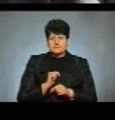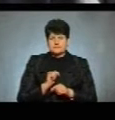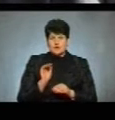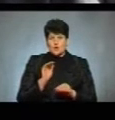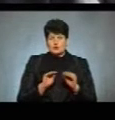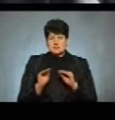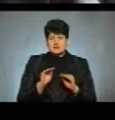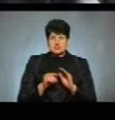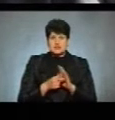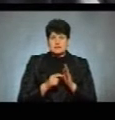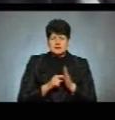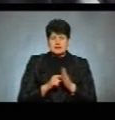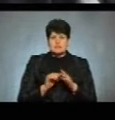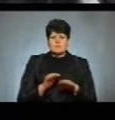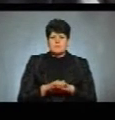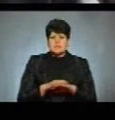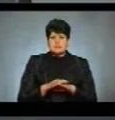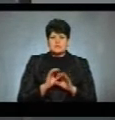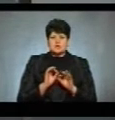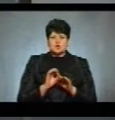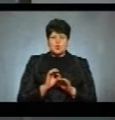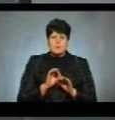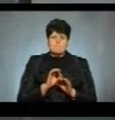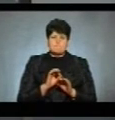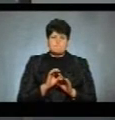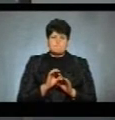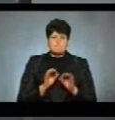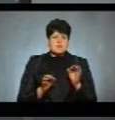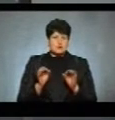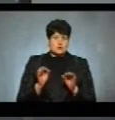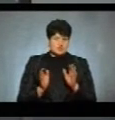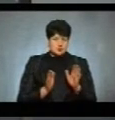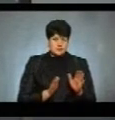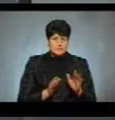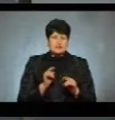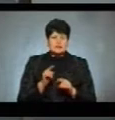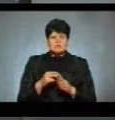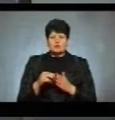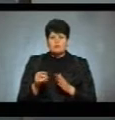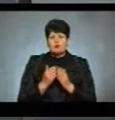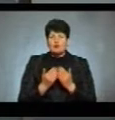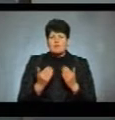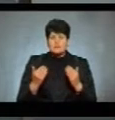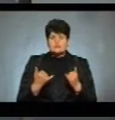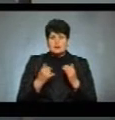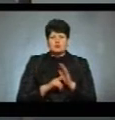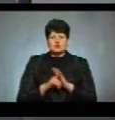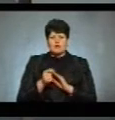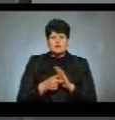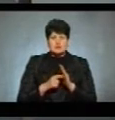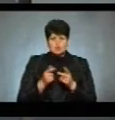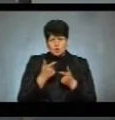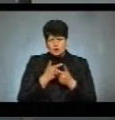оснащення кабінетів, математично природничі. Тендери на закупівлю меблів для початкових класів оголосять